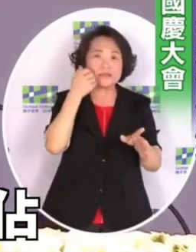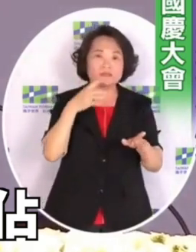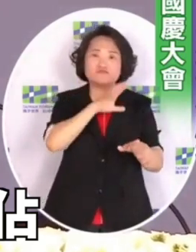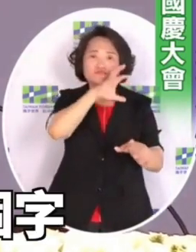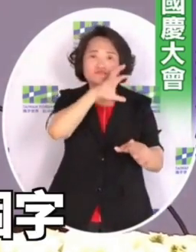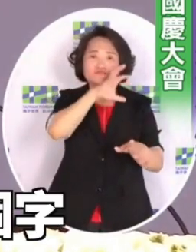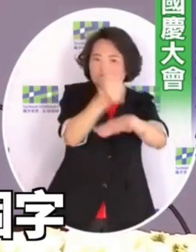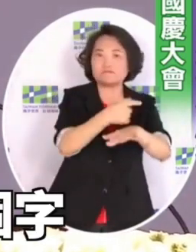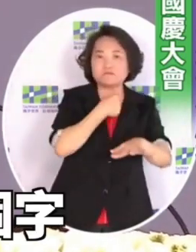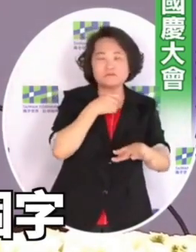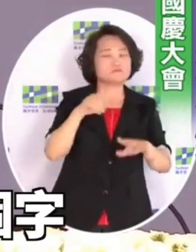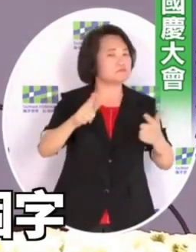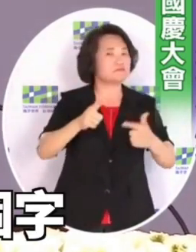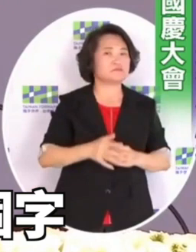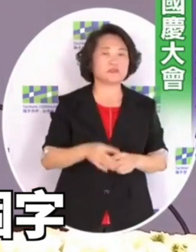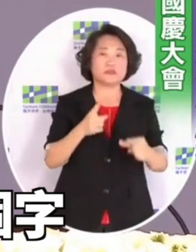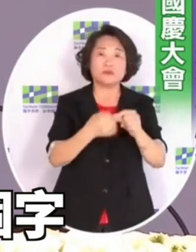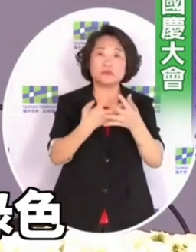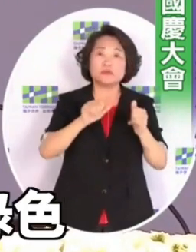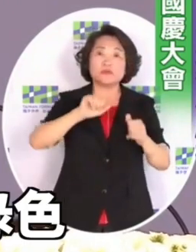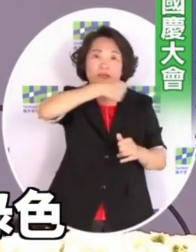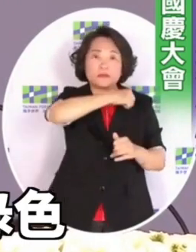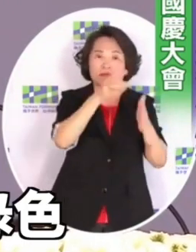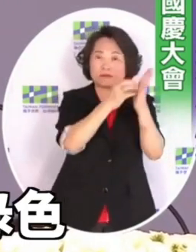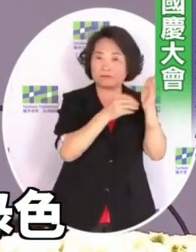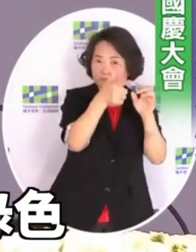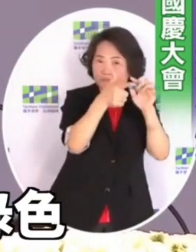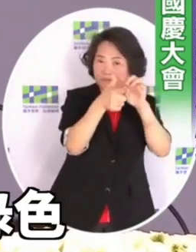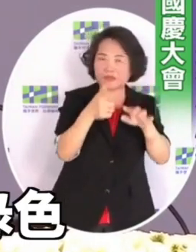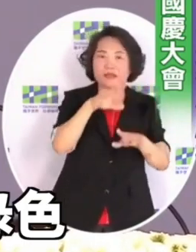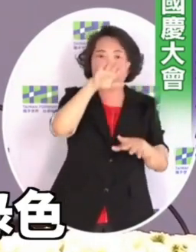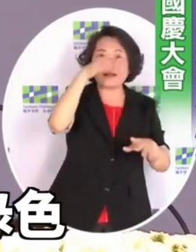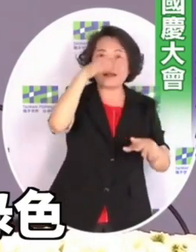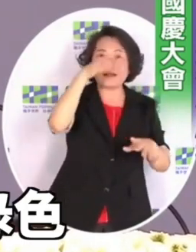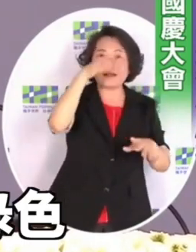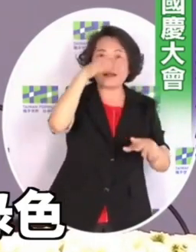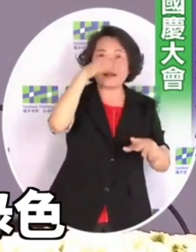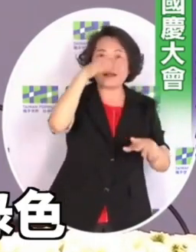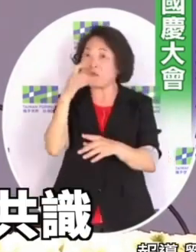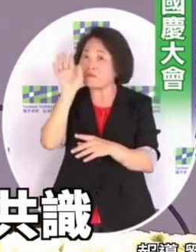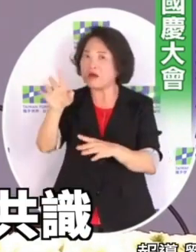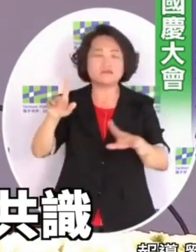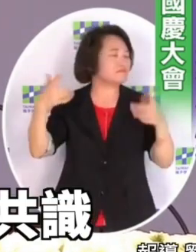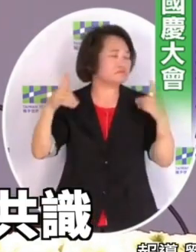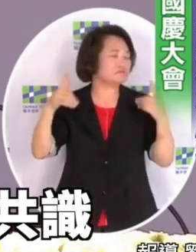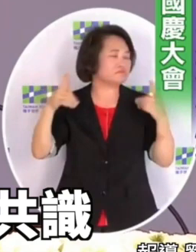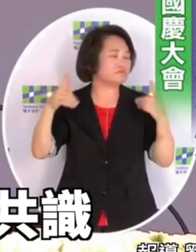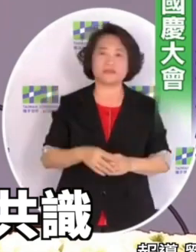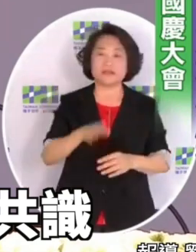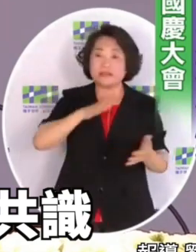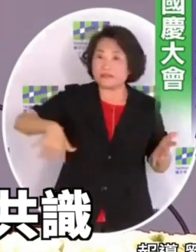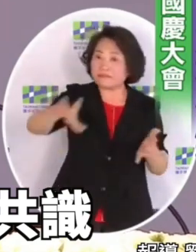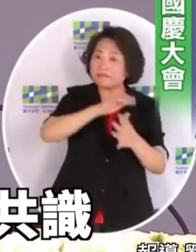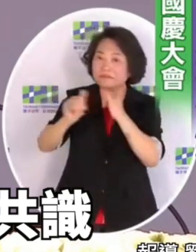占。中华民国台湾六个字绝对不是蓝色，也不会是绿色，这就是整个